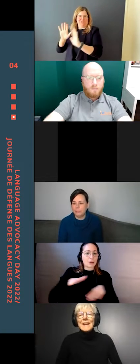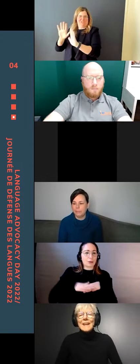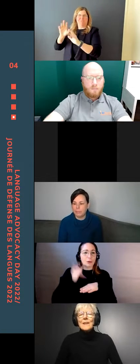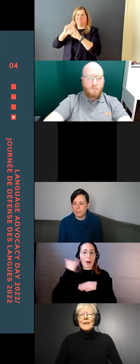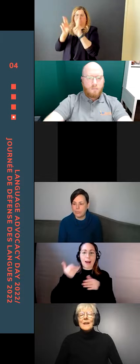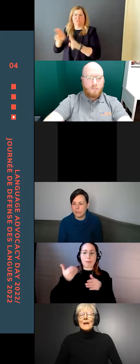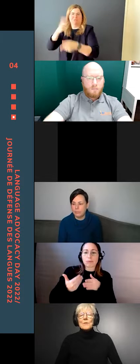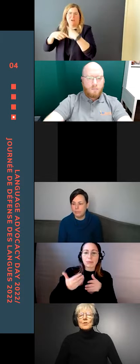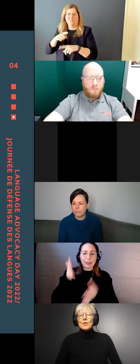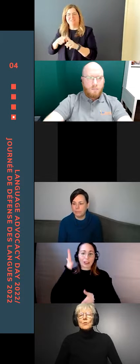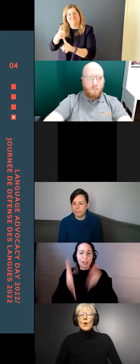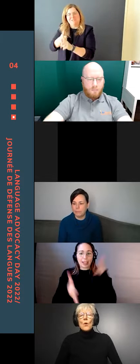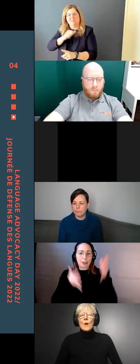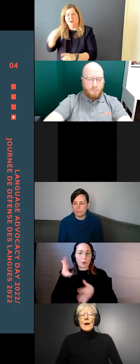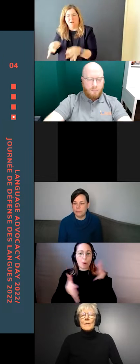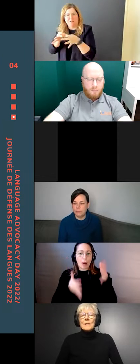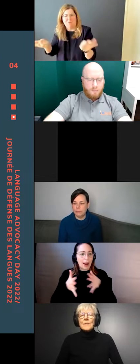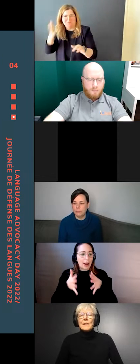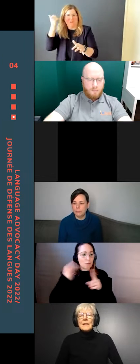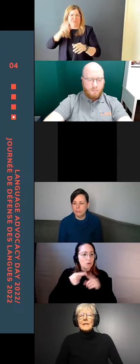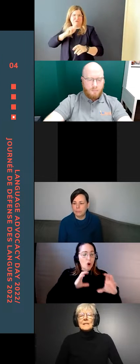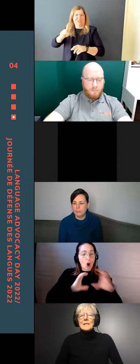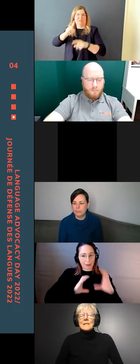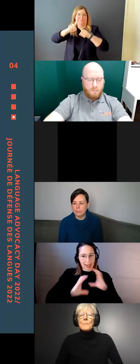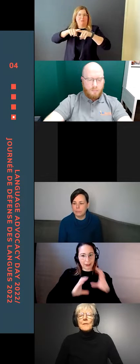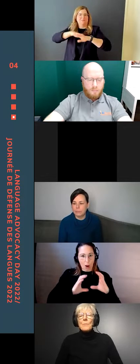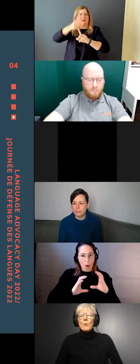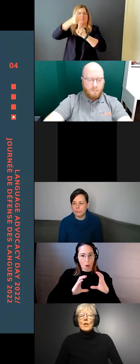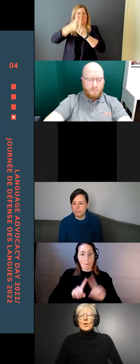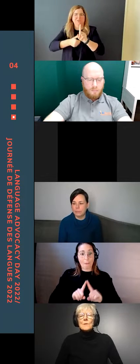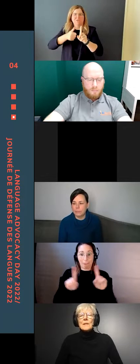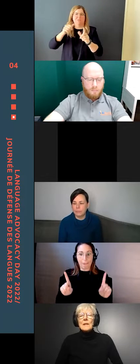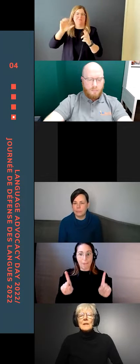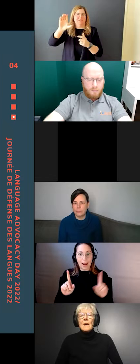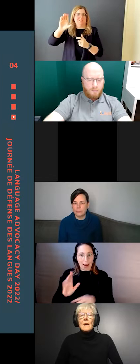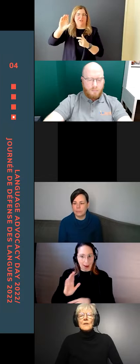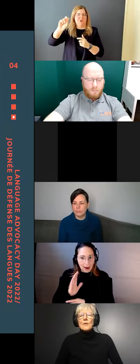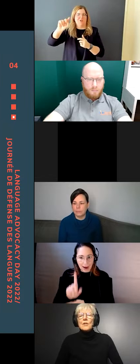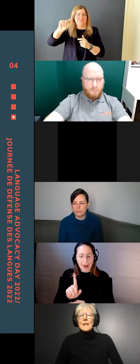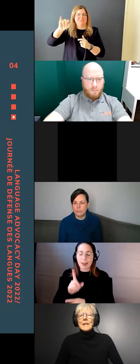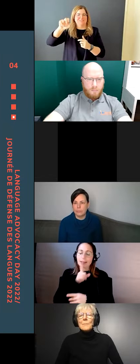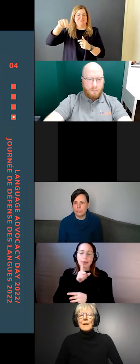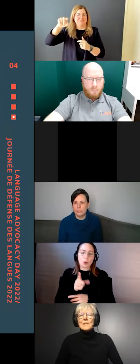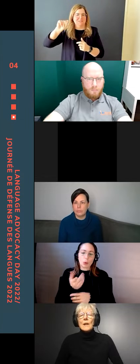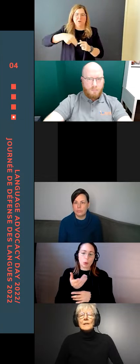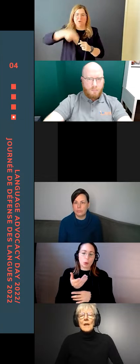qui sont gestuelles, c'est une approche gestuelle pour la communication.